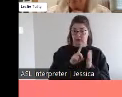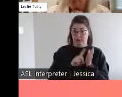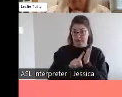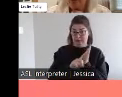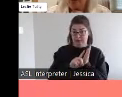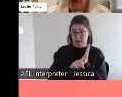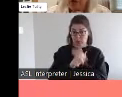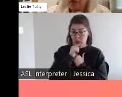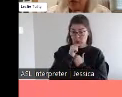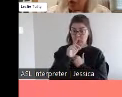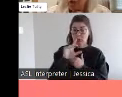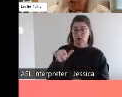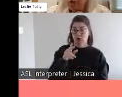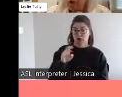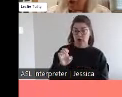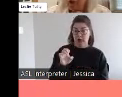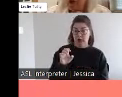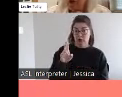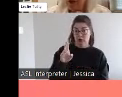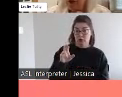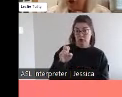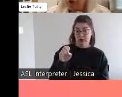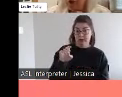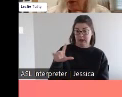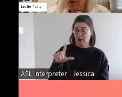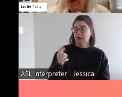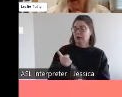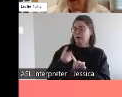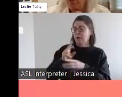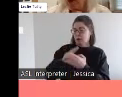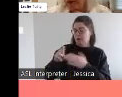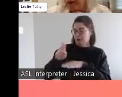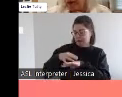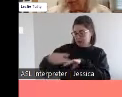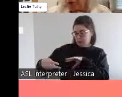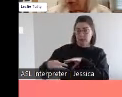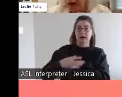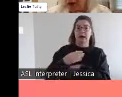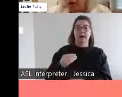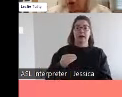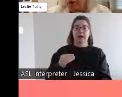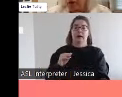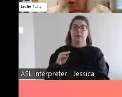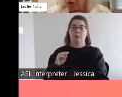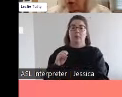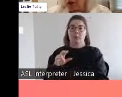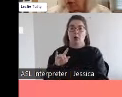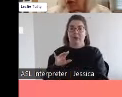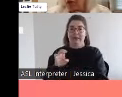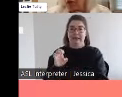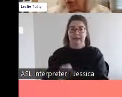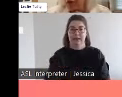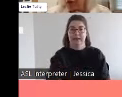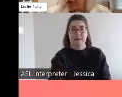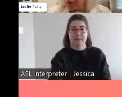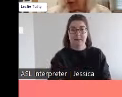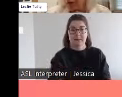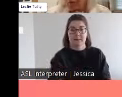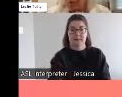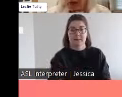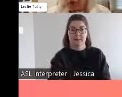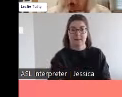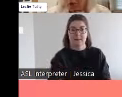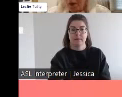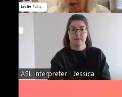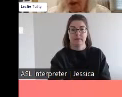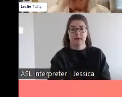d'où provenaient les membres de l'équipe. Les chercheuses principales, Jane Ursel de l'Université du Manitoba et Marlène Bertrand, qui